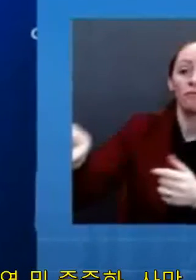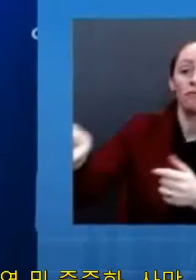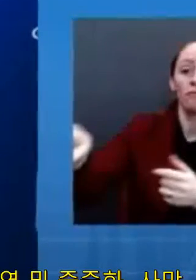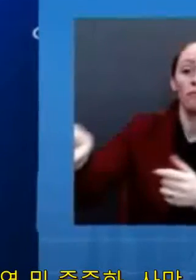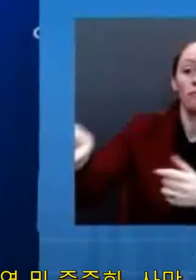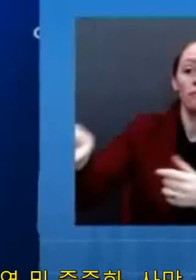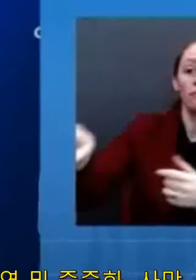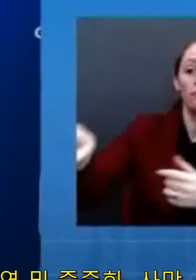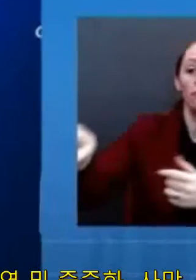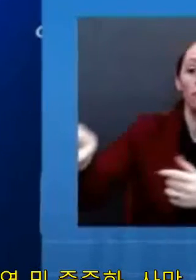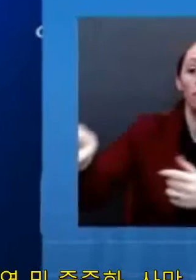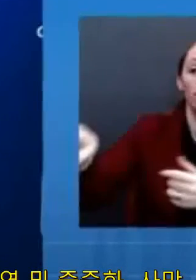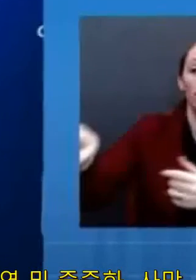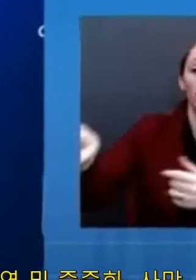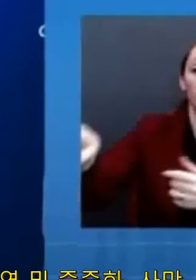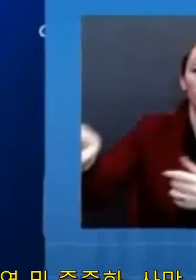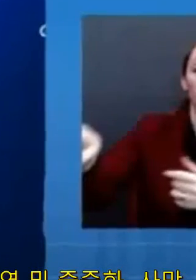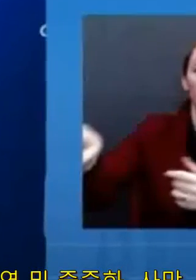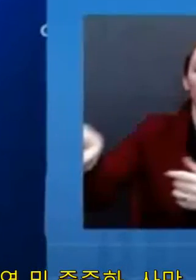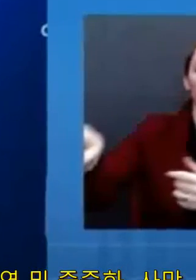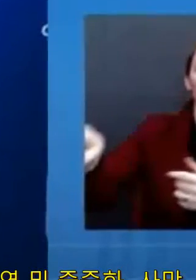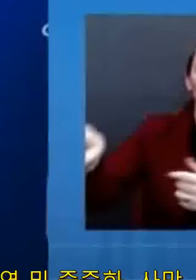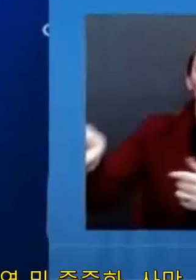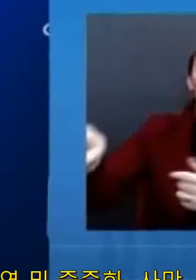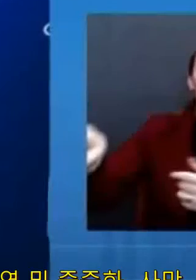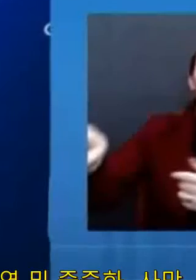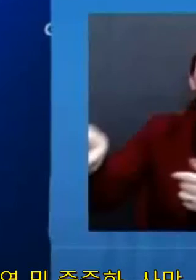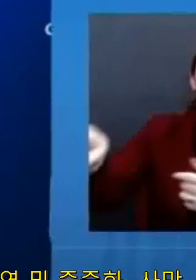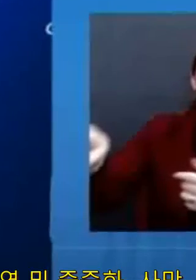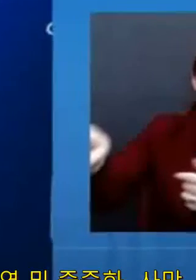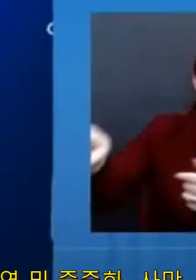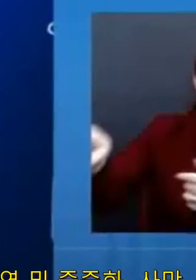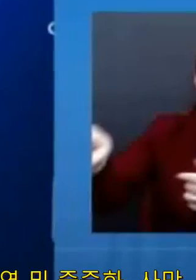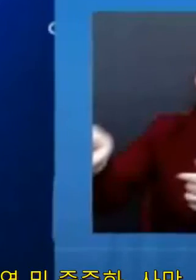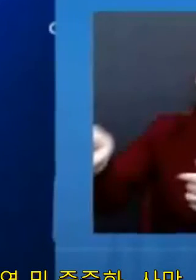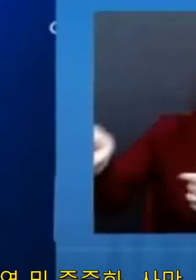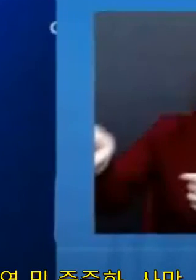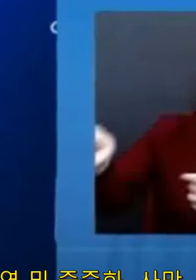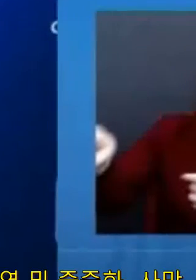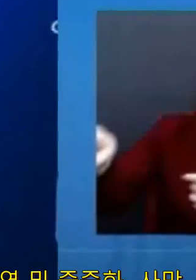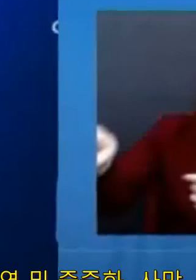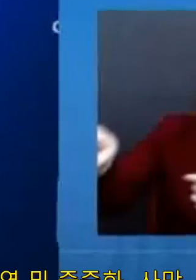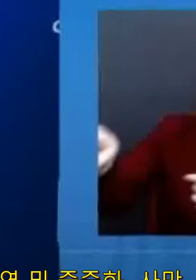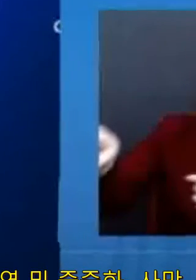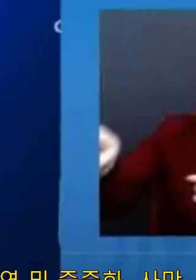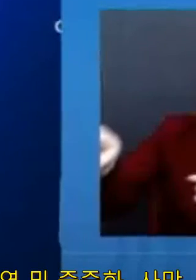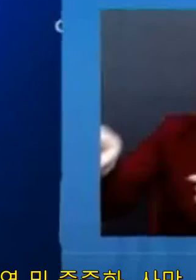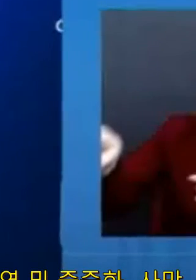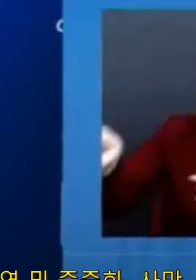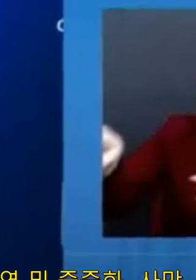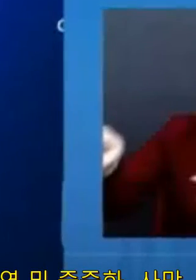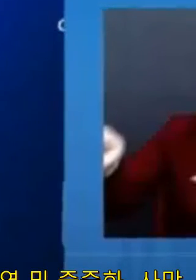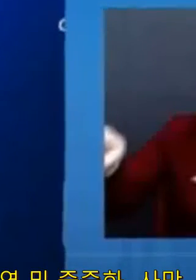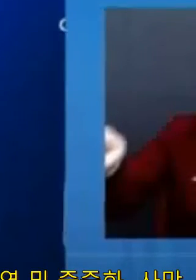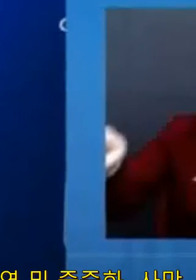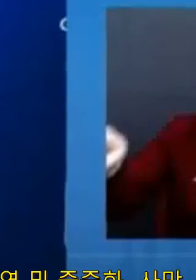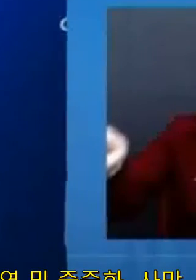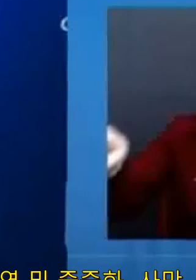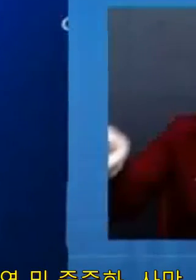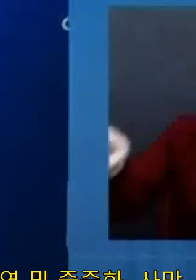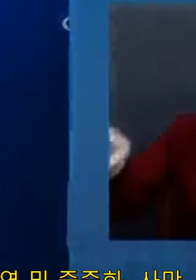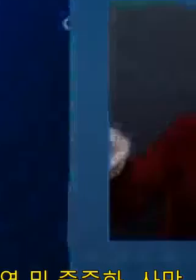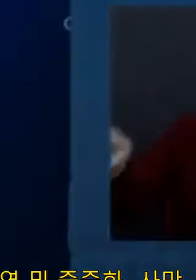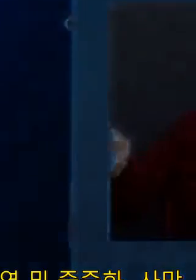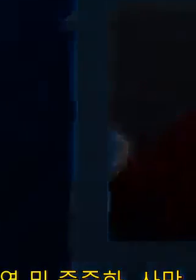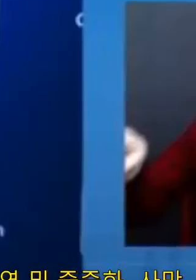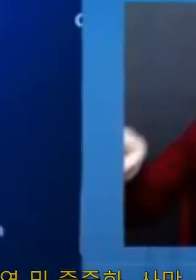했다. 그는 현재 데이터는 부스터샷 접종이 코로나19와 오미크론 변이 보호막 제공에 매우 중요하다는 점을 보여준다라고 했다.